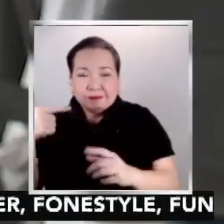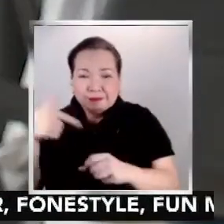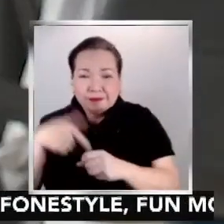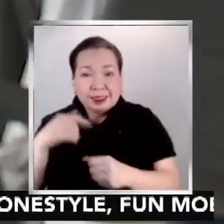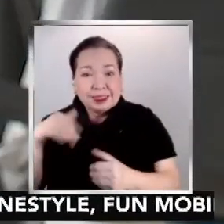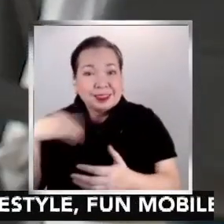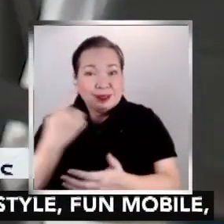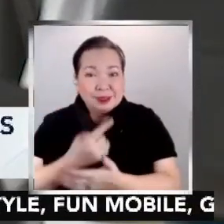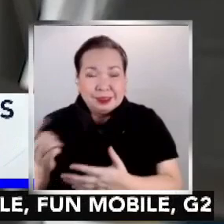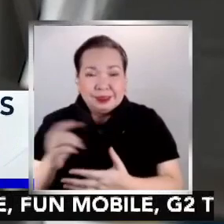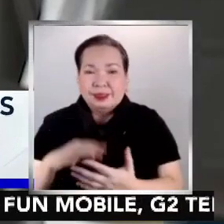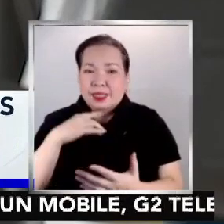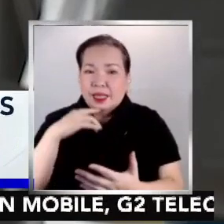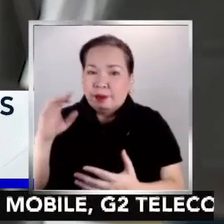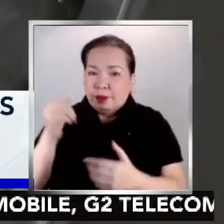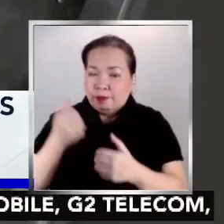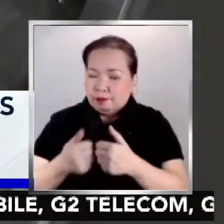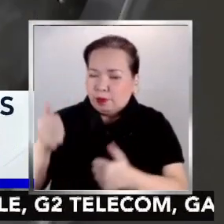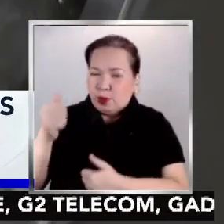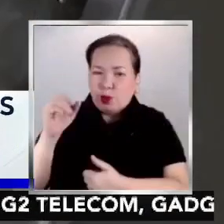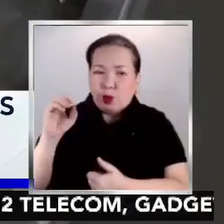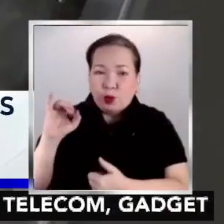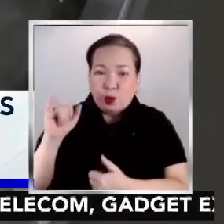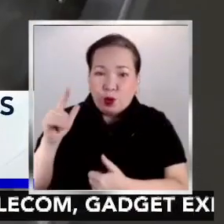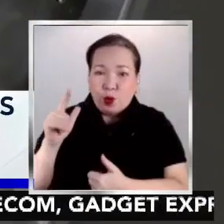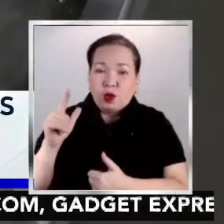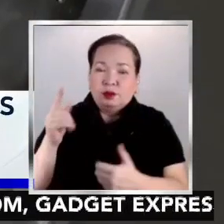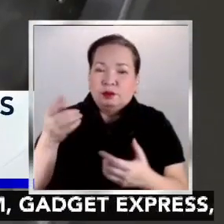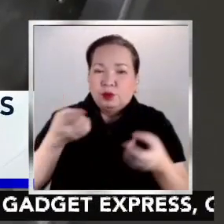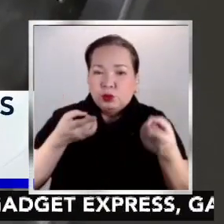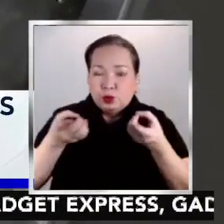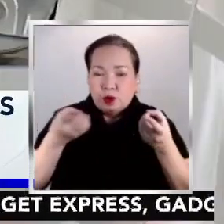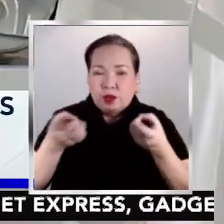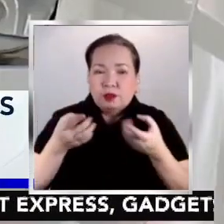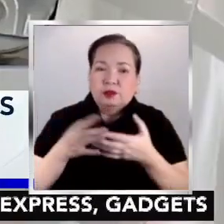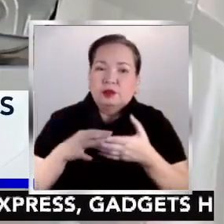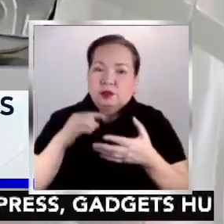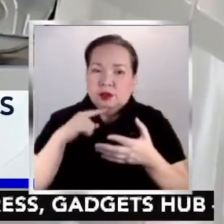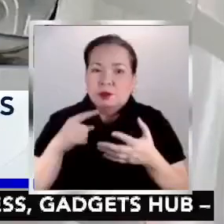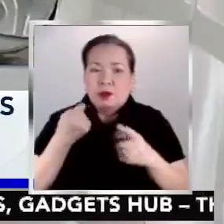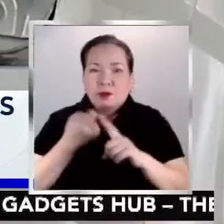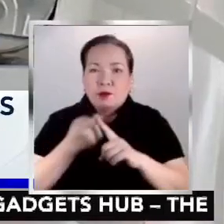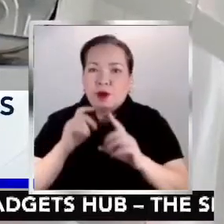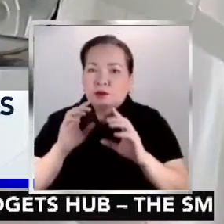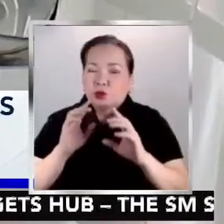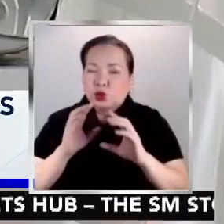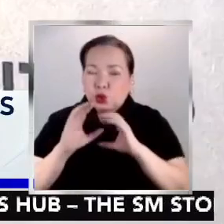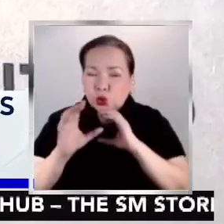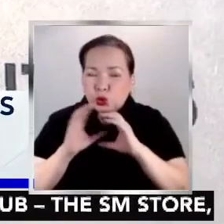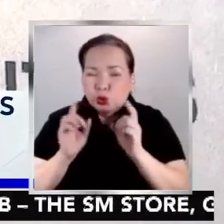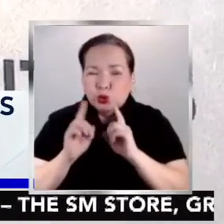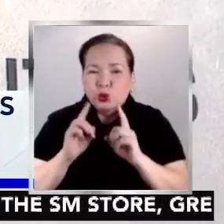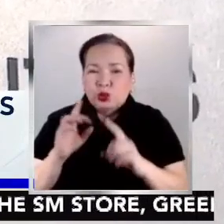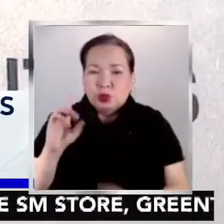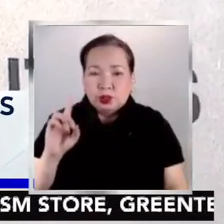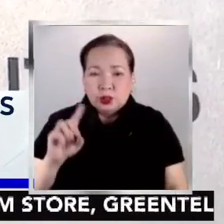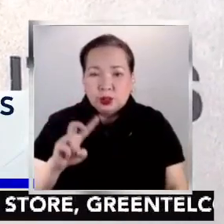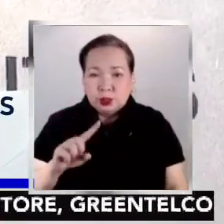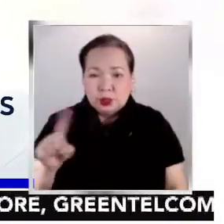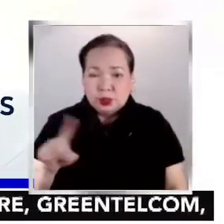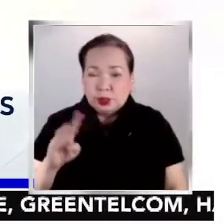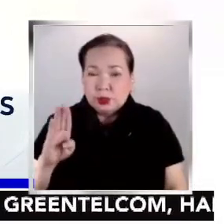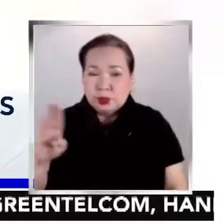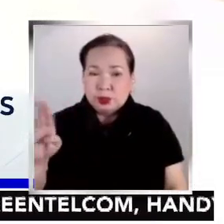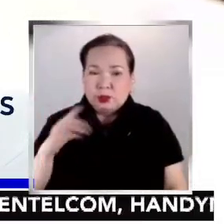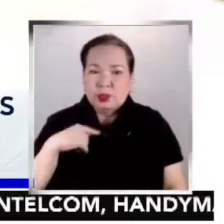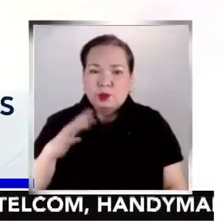Oil Industry Management Bureau Director Rino Abad sa panayam ng Super Radio DZWB, may 3 piso ang posibleng